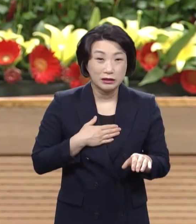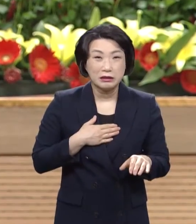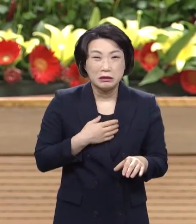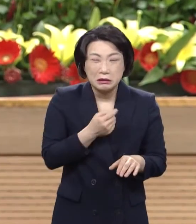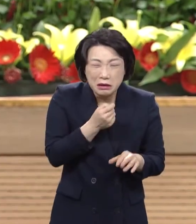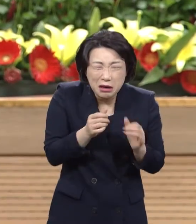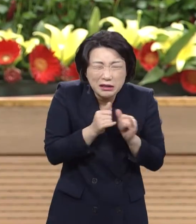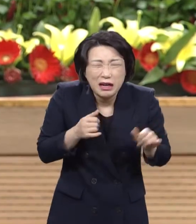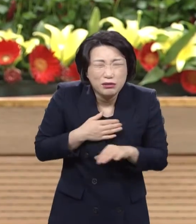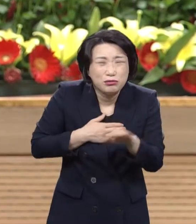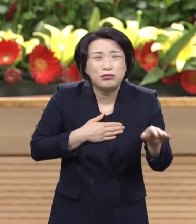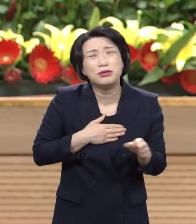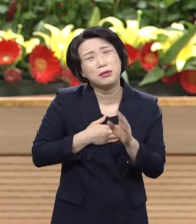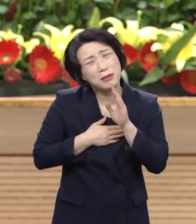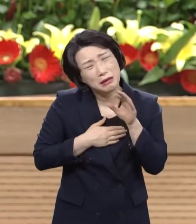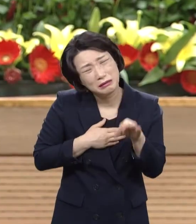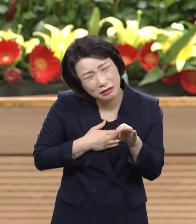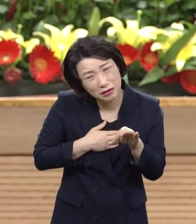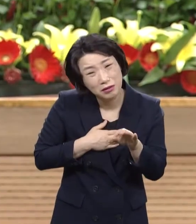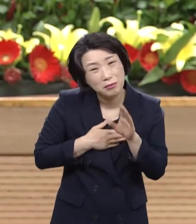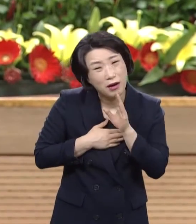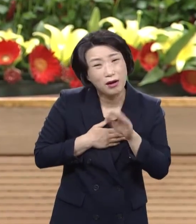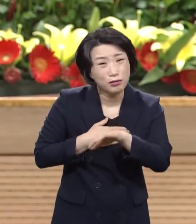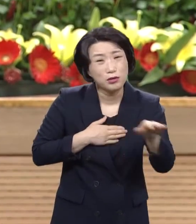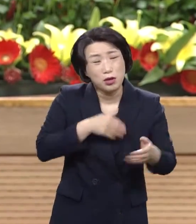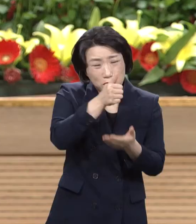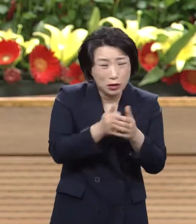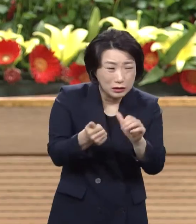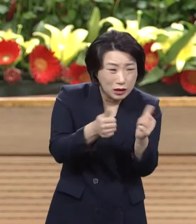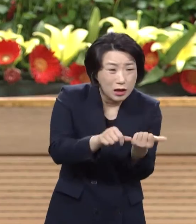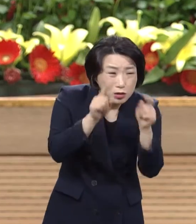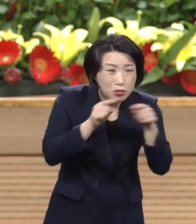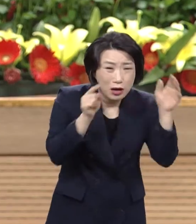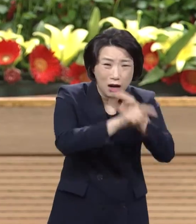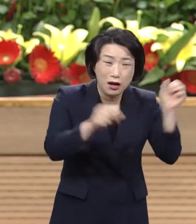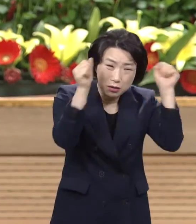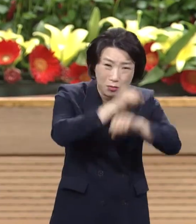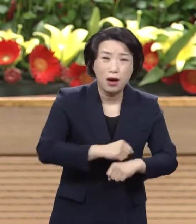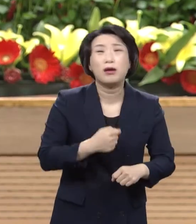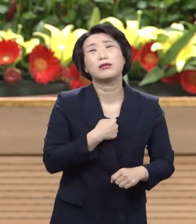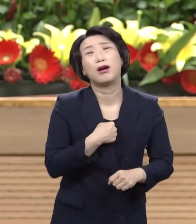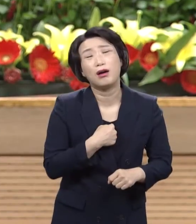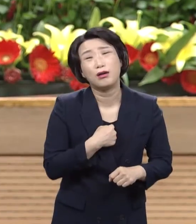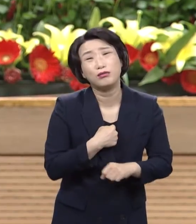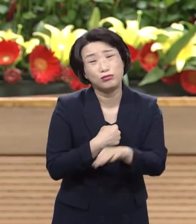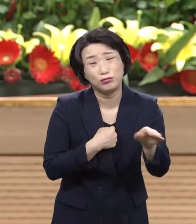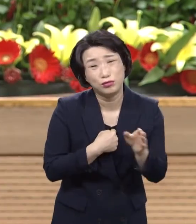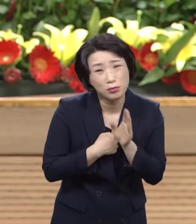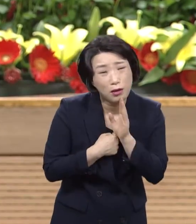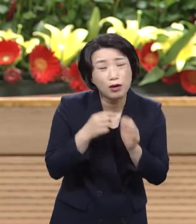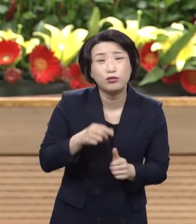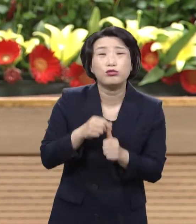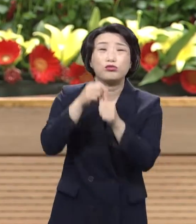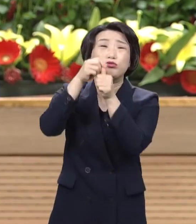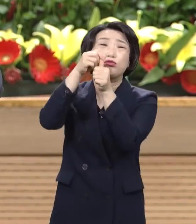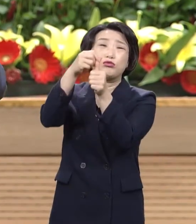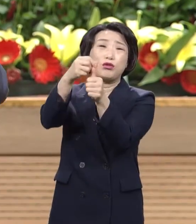아주 적은 존재요 죄와 사망과 지옥에서 멸망을 당할 존재를